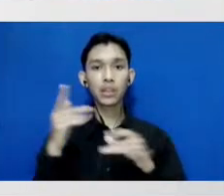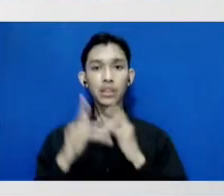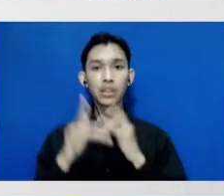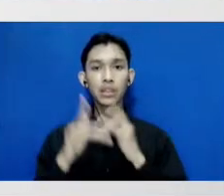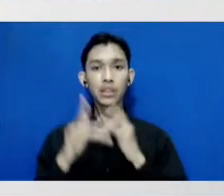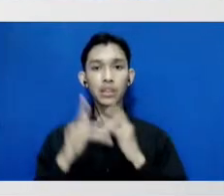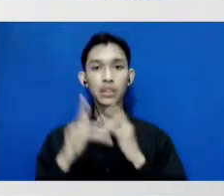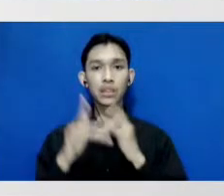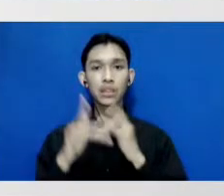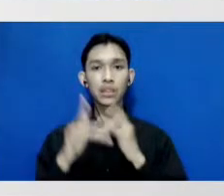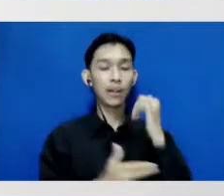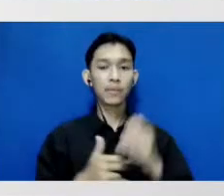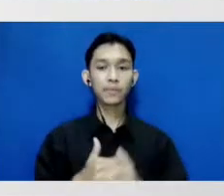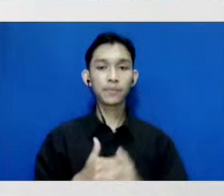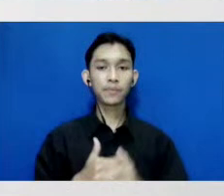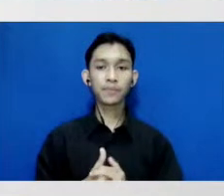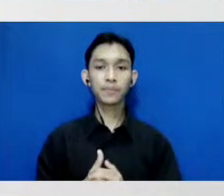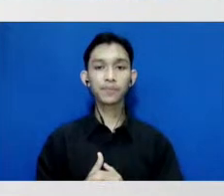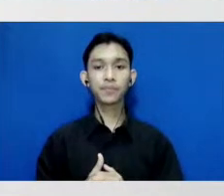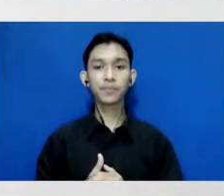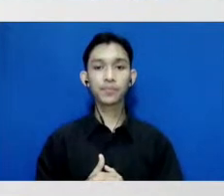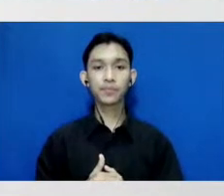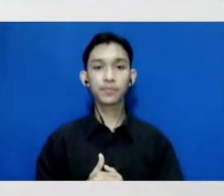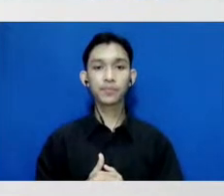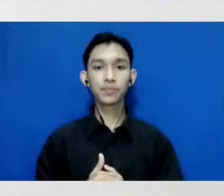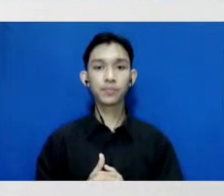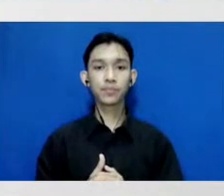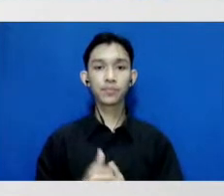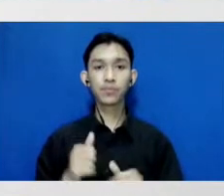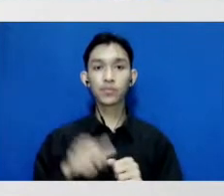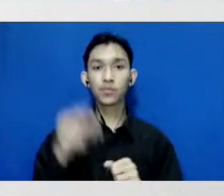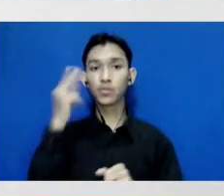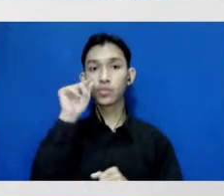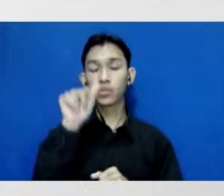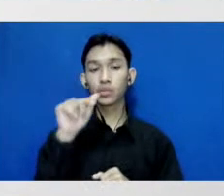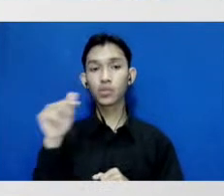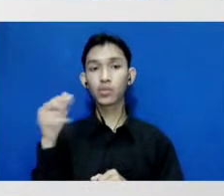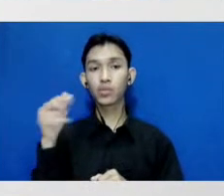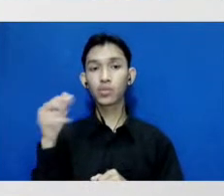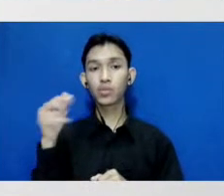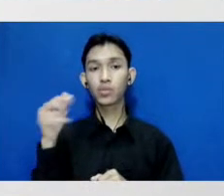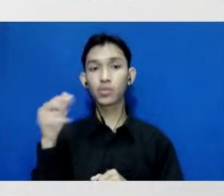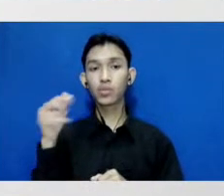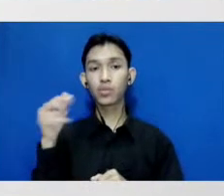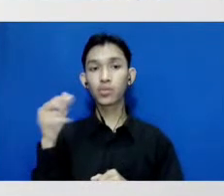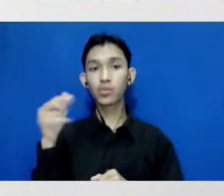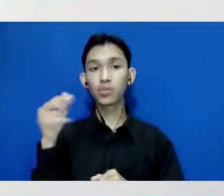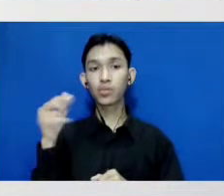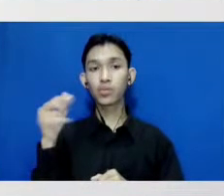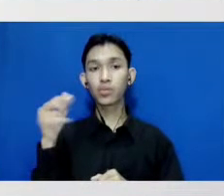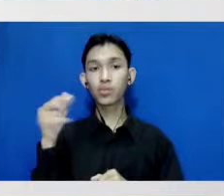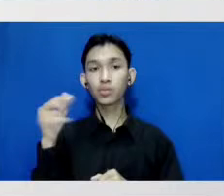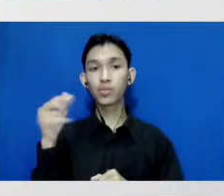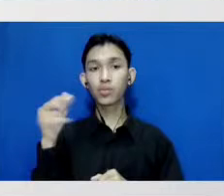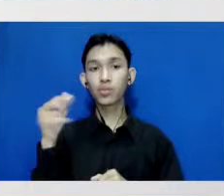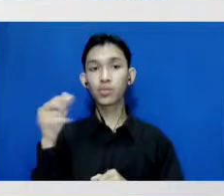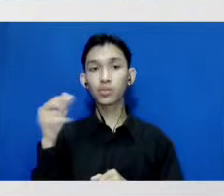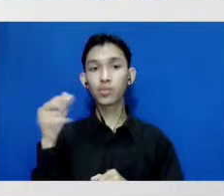Dan untuk itu, EU, di slide berikutnya, EU juga memiliki beberapa inisiatif untuk global convergence